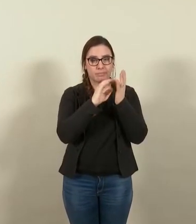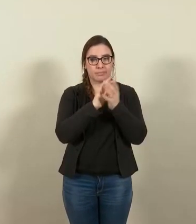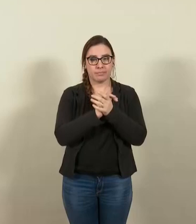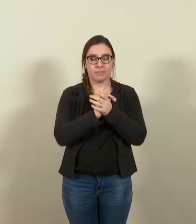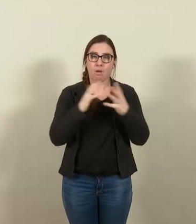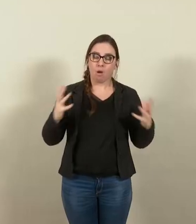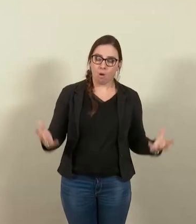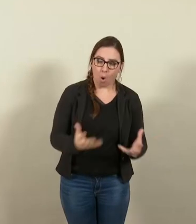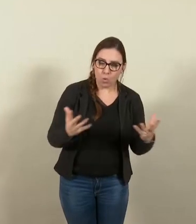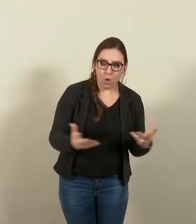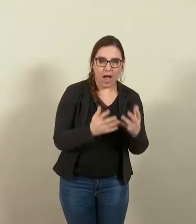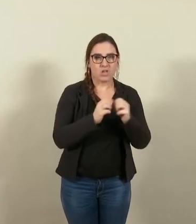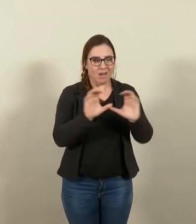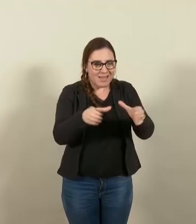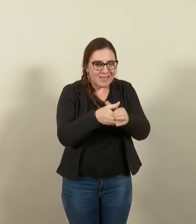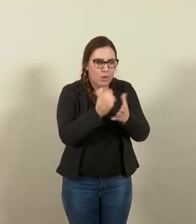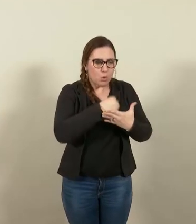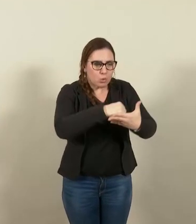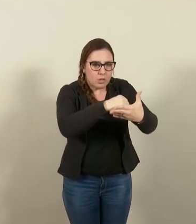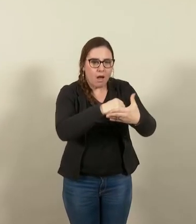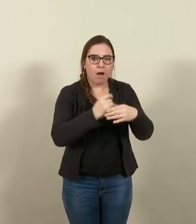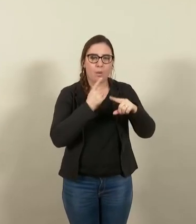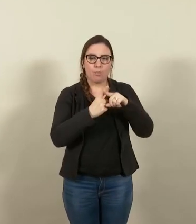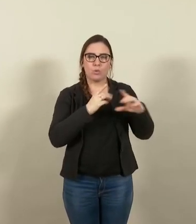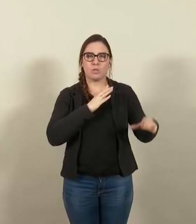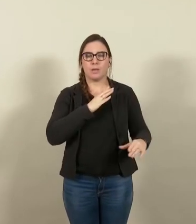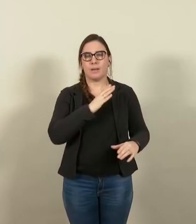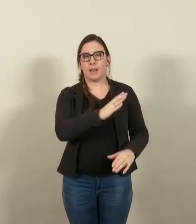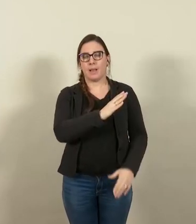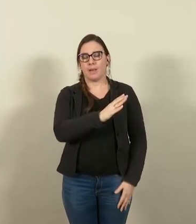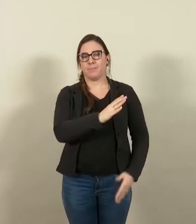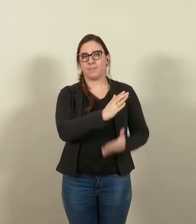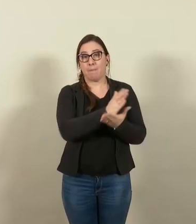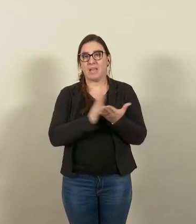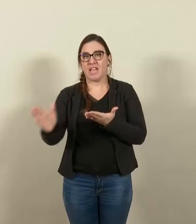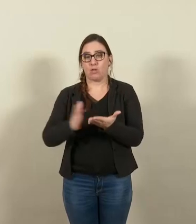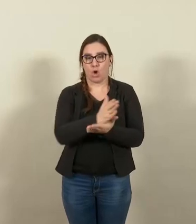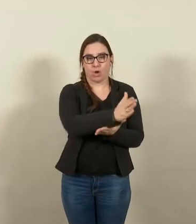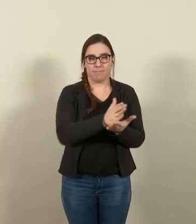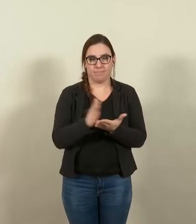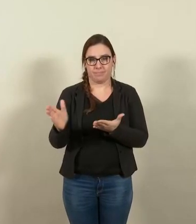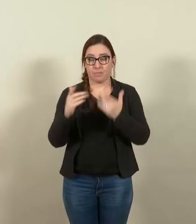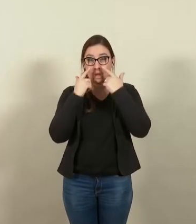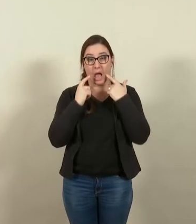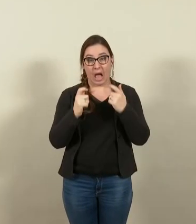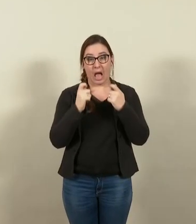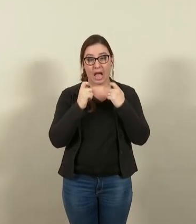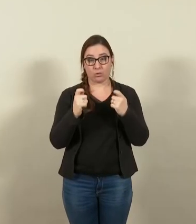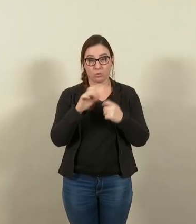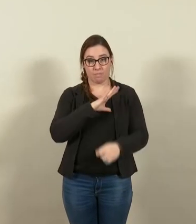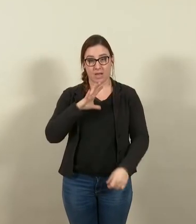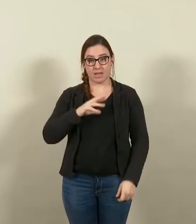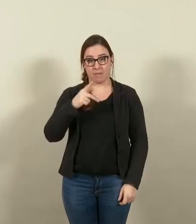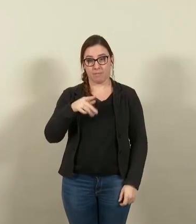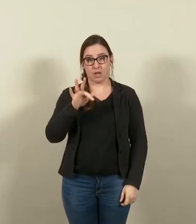encourager les cellules de soutien et de et de médiateur attention à une chose l'orab fister le